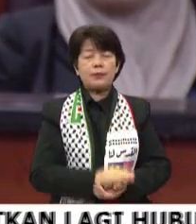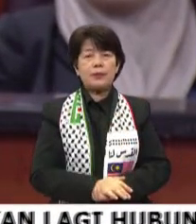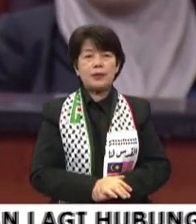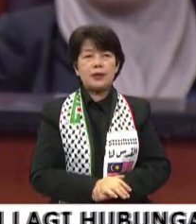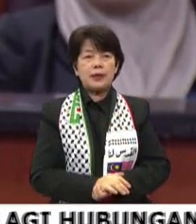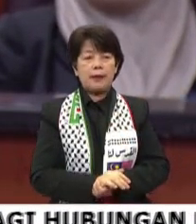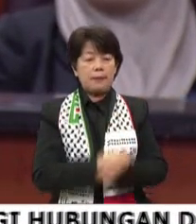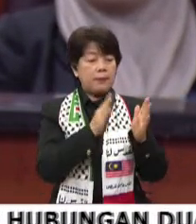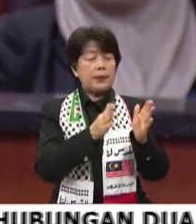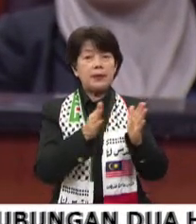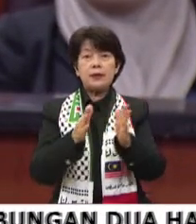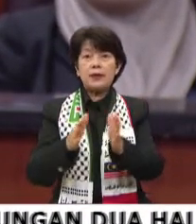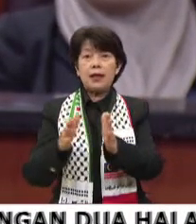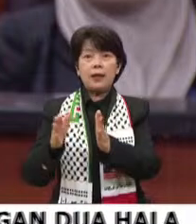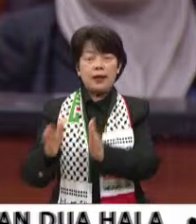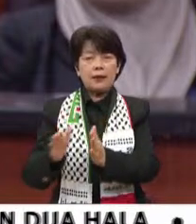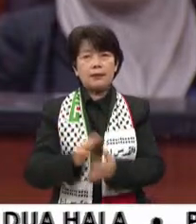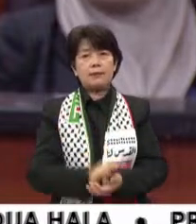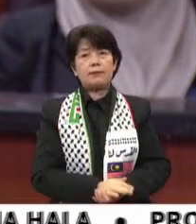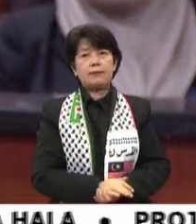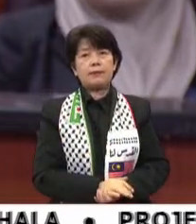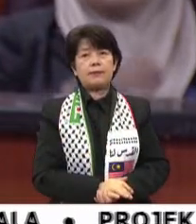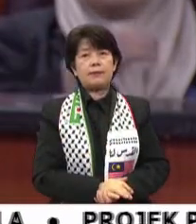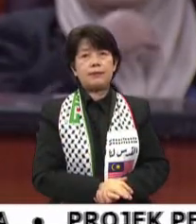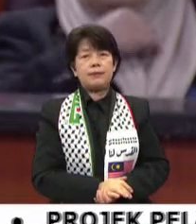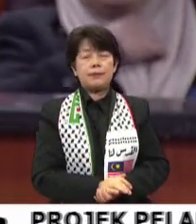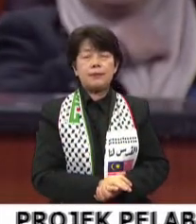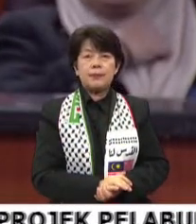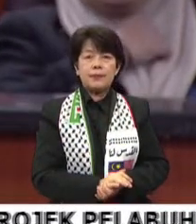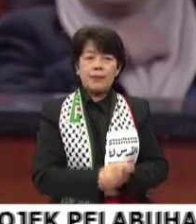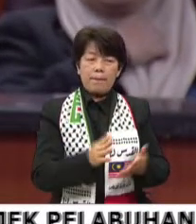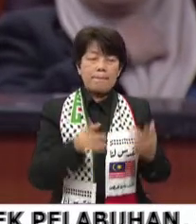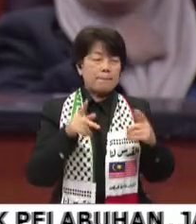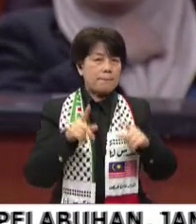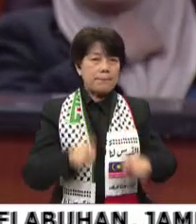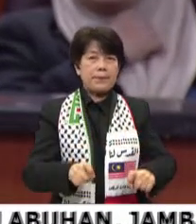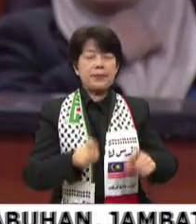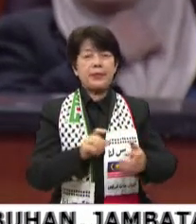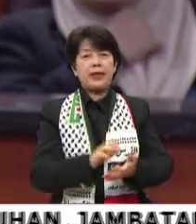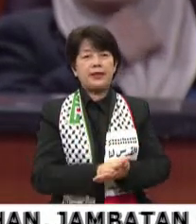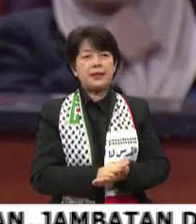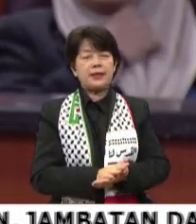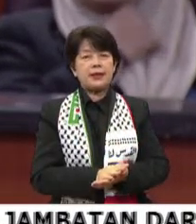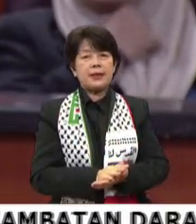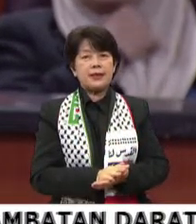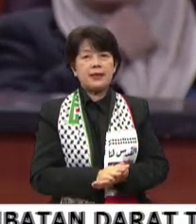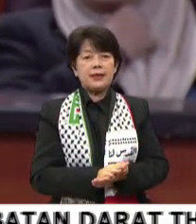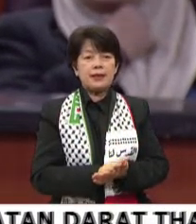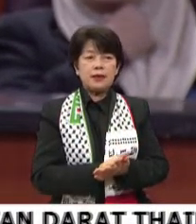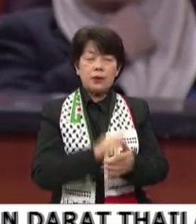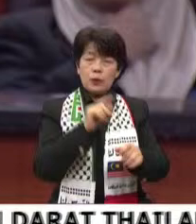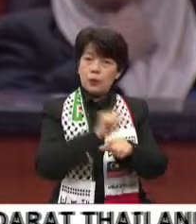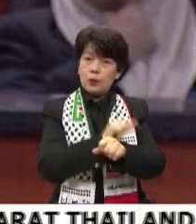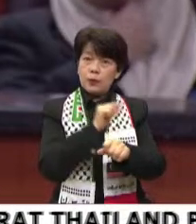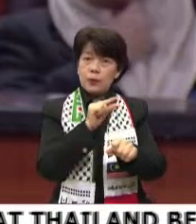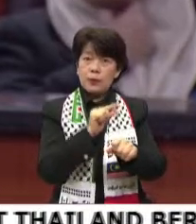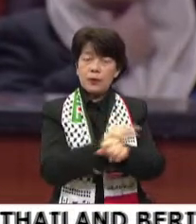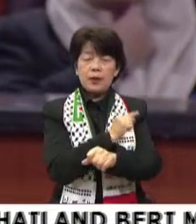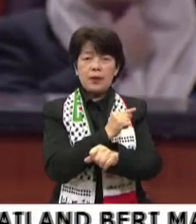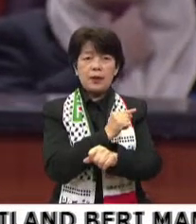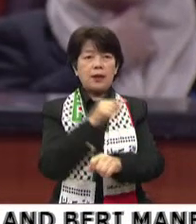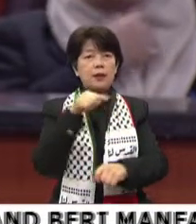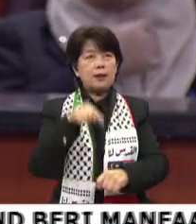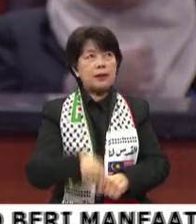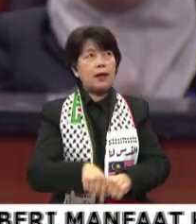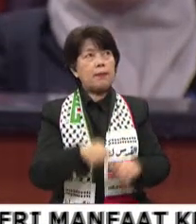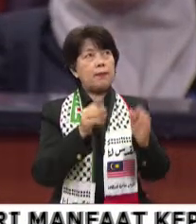perancangan dari segi apa pemastian n ini di diguna pakai sebaiknya memang dalam